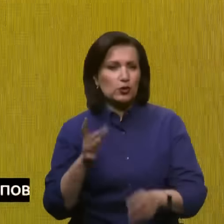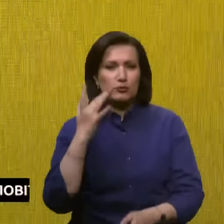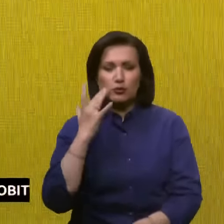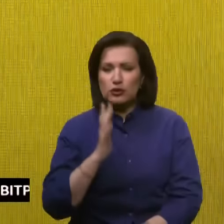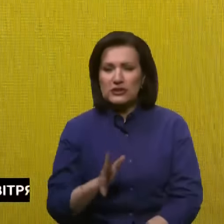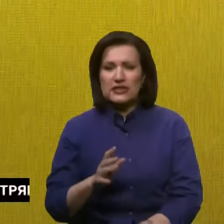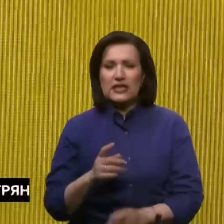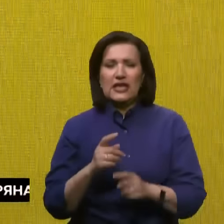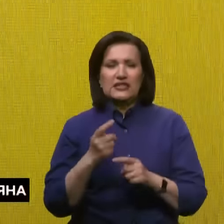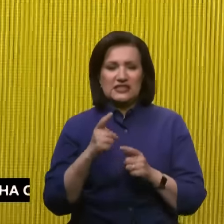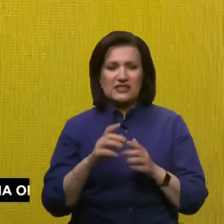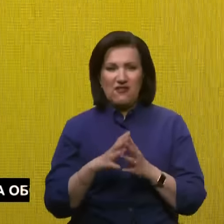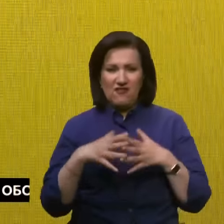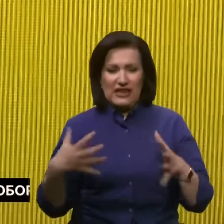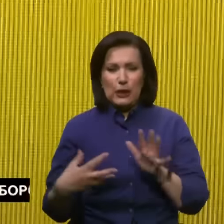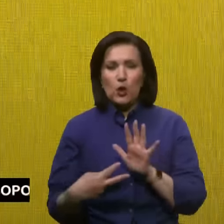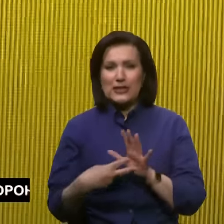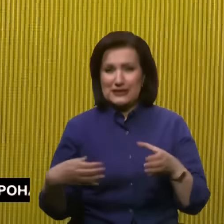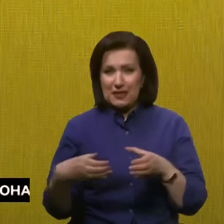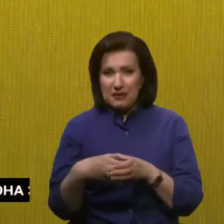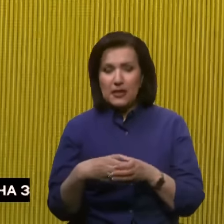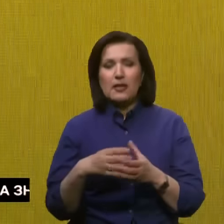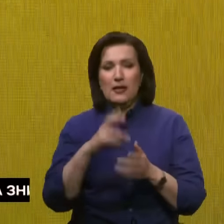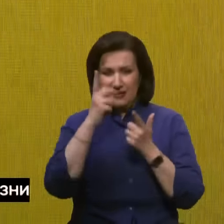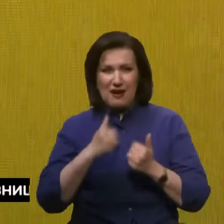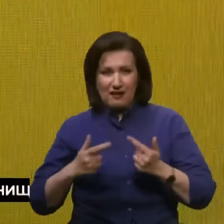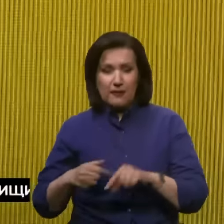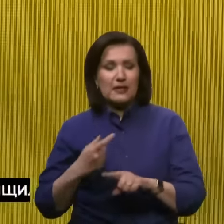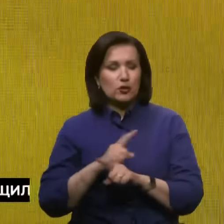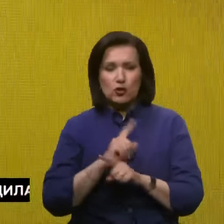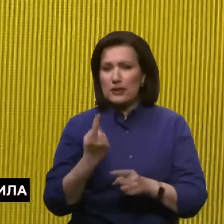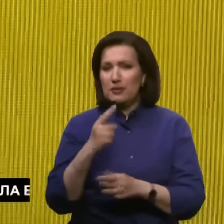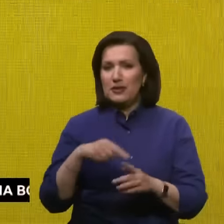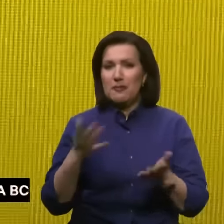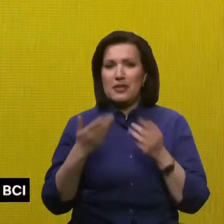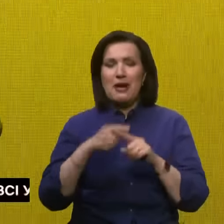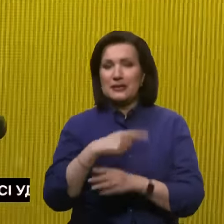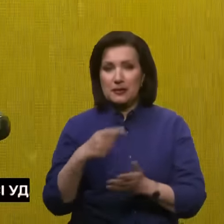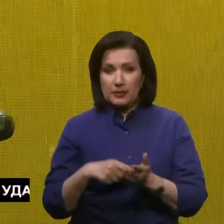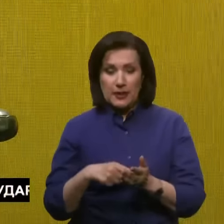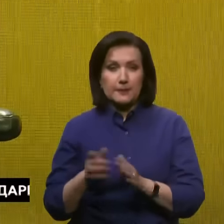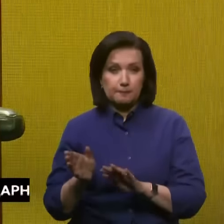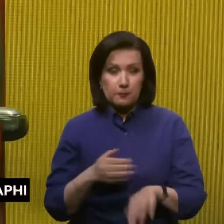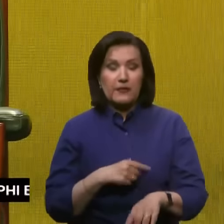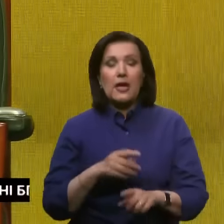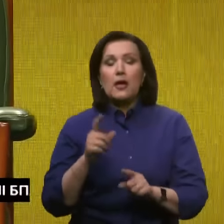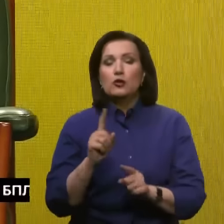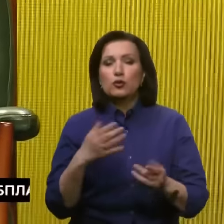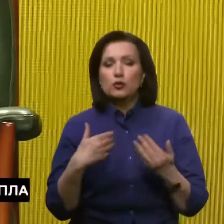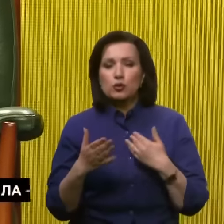Сполучених Штатів, з Великої Сімки жодного разу не піднімали це питання. Так, що стосується...